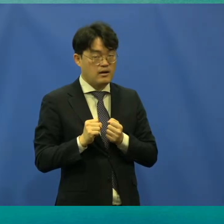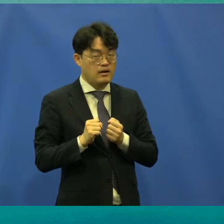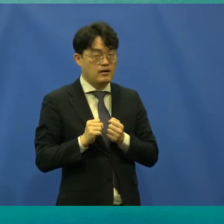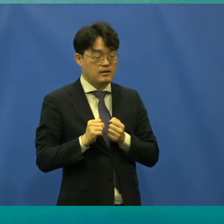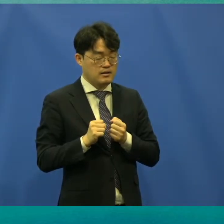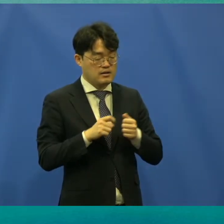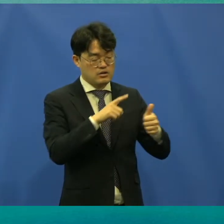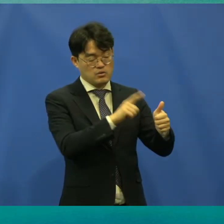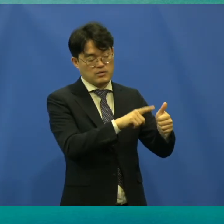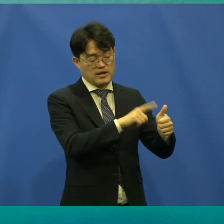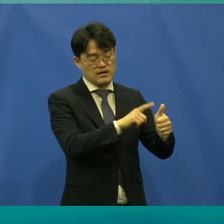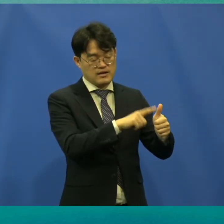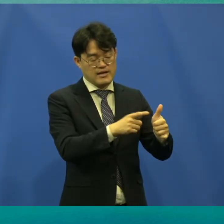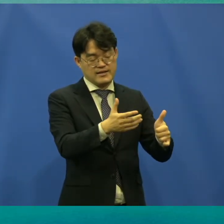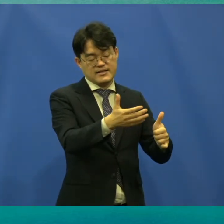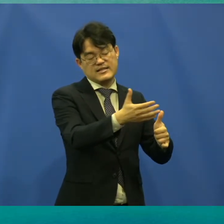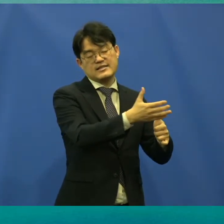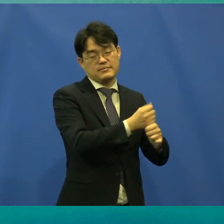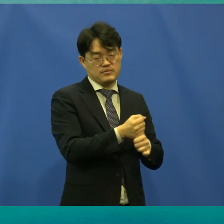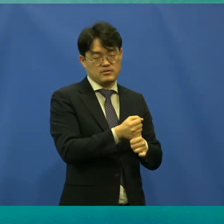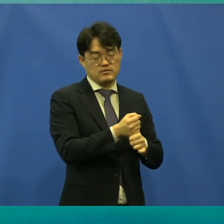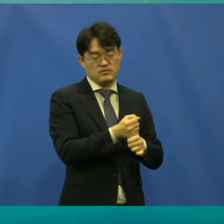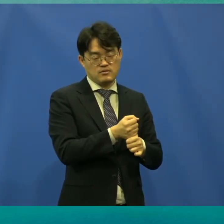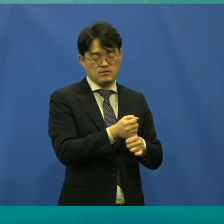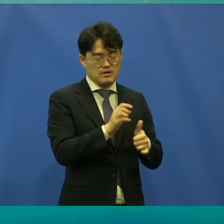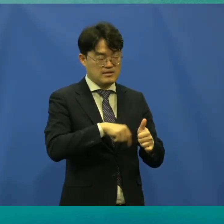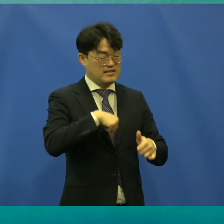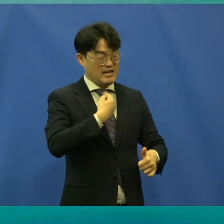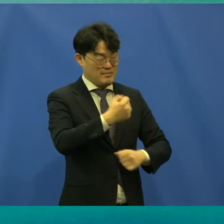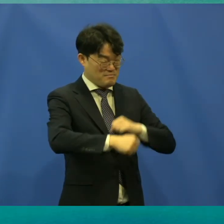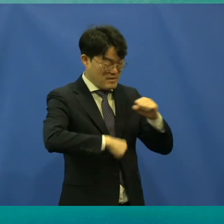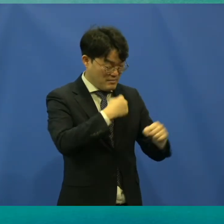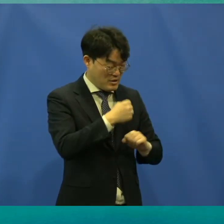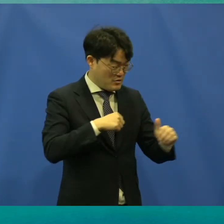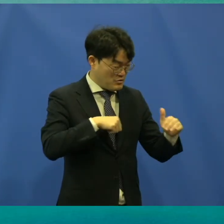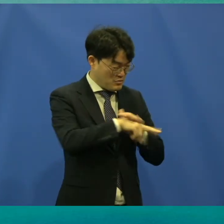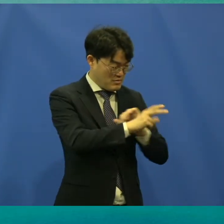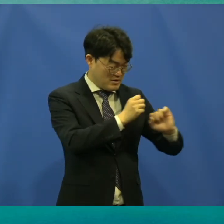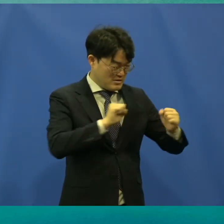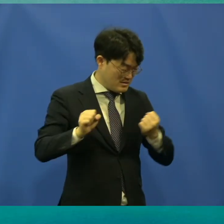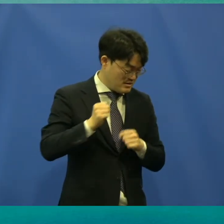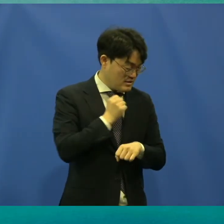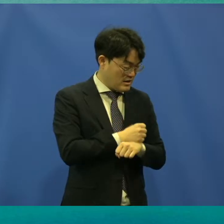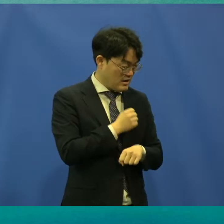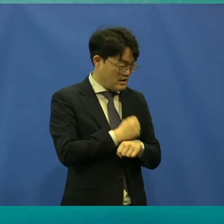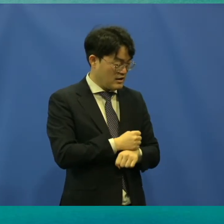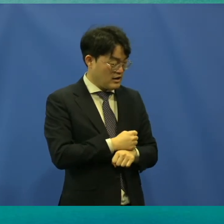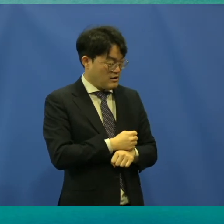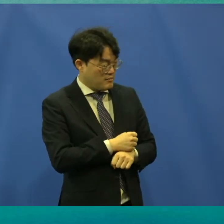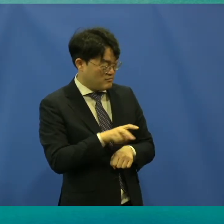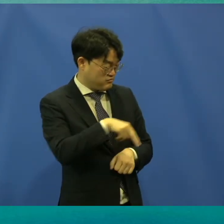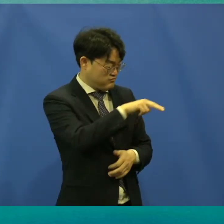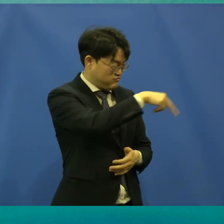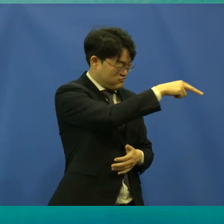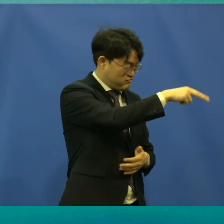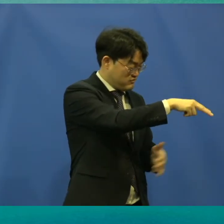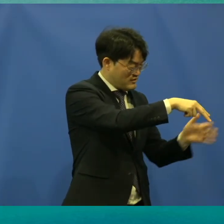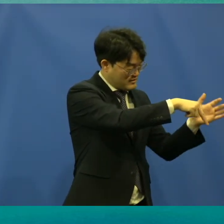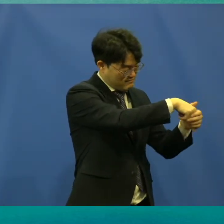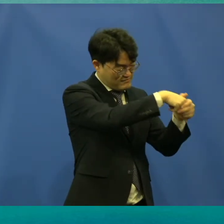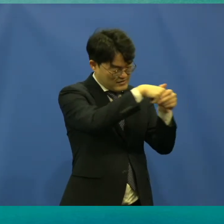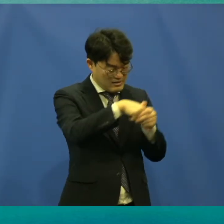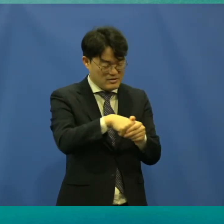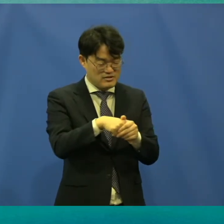겁니다. 자기 마음대로 활보하는 요나의 활동 반경을 확 좁으셔서